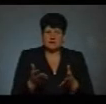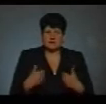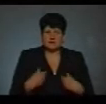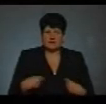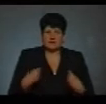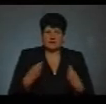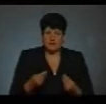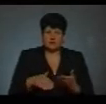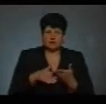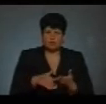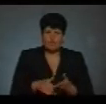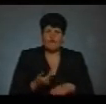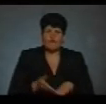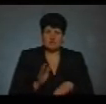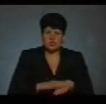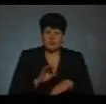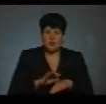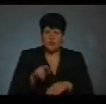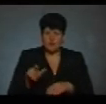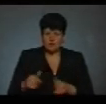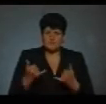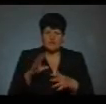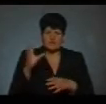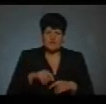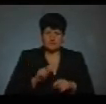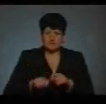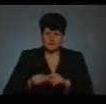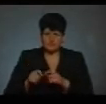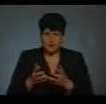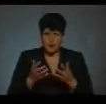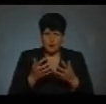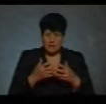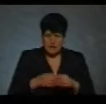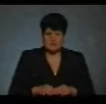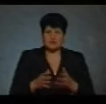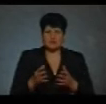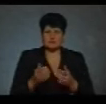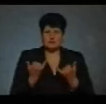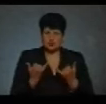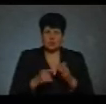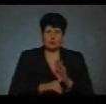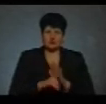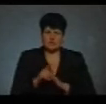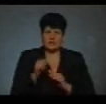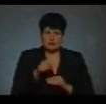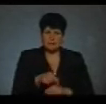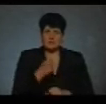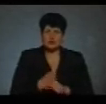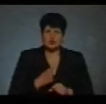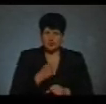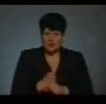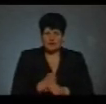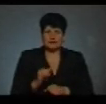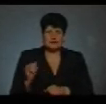надавали допомогу важким хворим. Зараз їх тестуємо, те обладнання, так ми буквально вже від сьогодні ми починаємо над ним працювати,